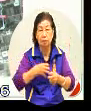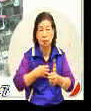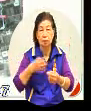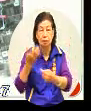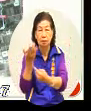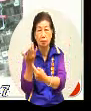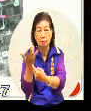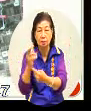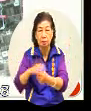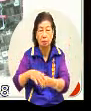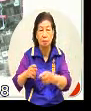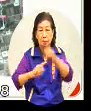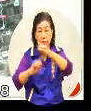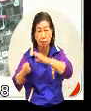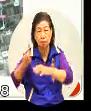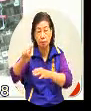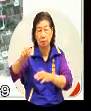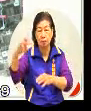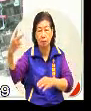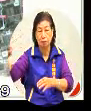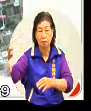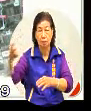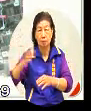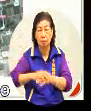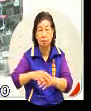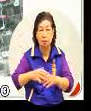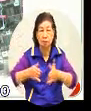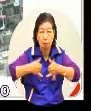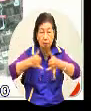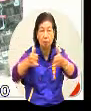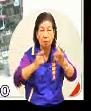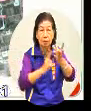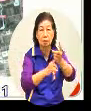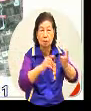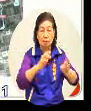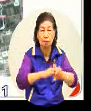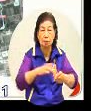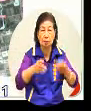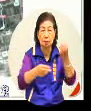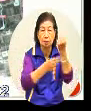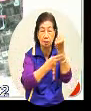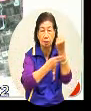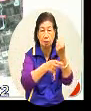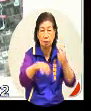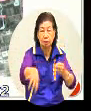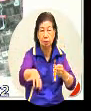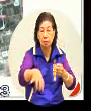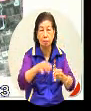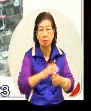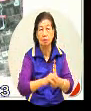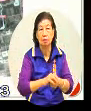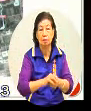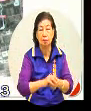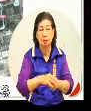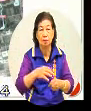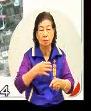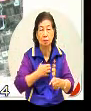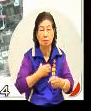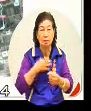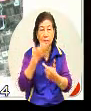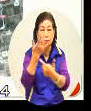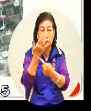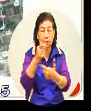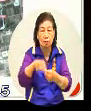高十二，啊，即是罗德吼的德亨利，罗德的德亨利，啊，即呢是阿联的中